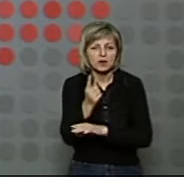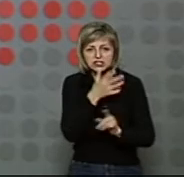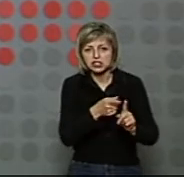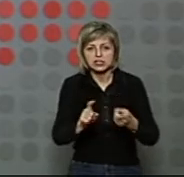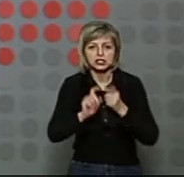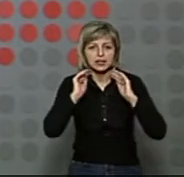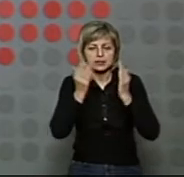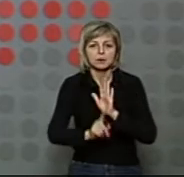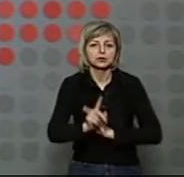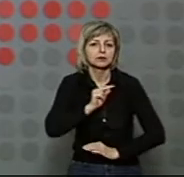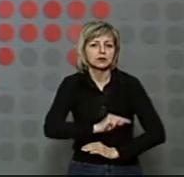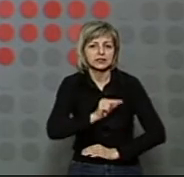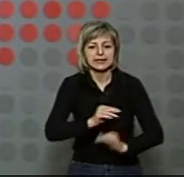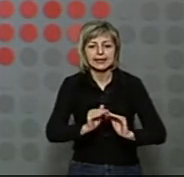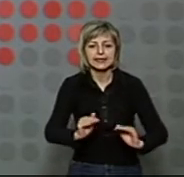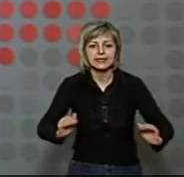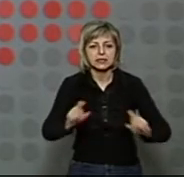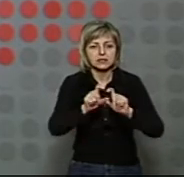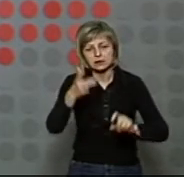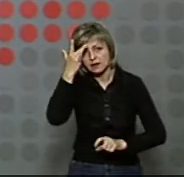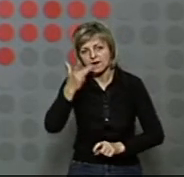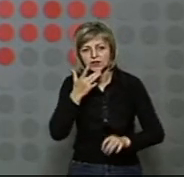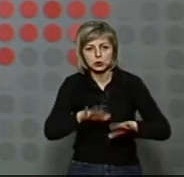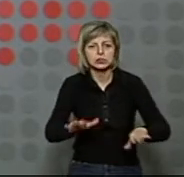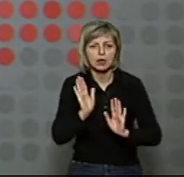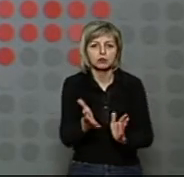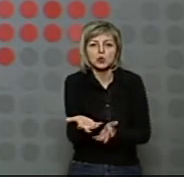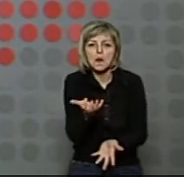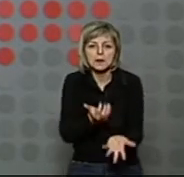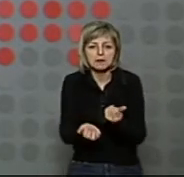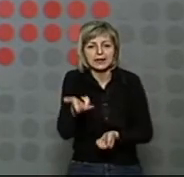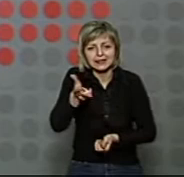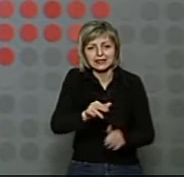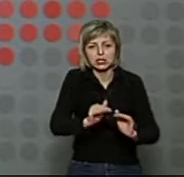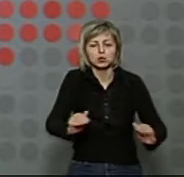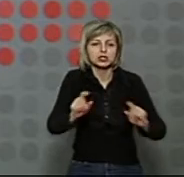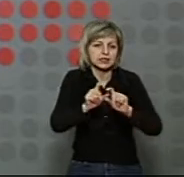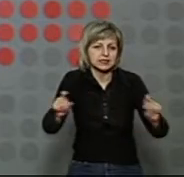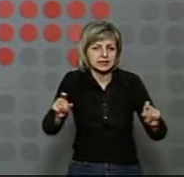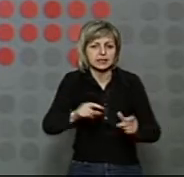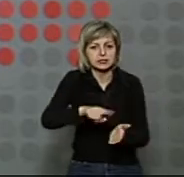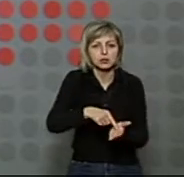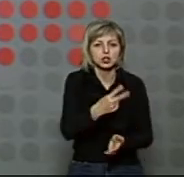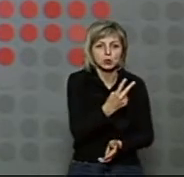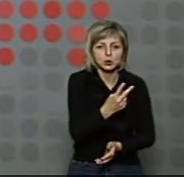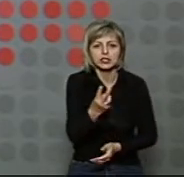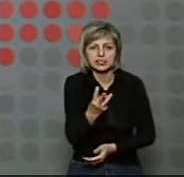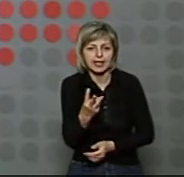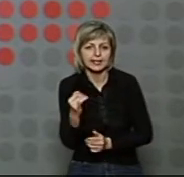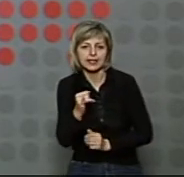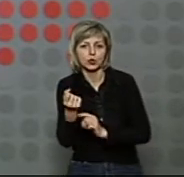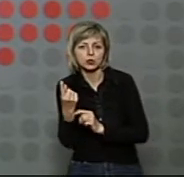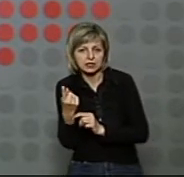час карантину запрацювали дитсадки. Влітку дітей прийматимуть 3 дошкільні заклади міста – 2, 3 та